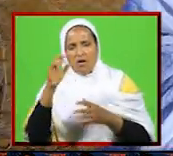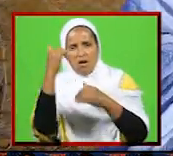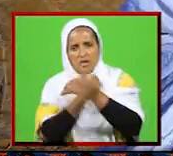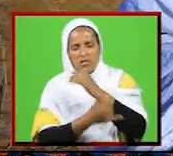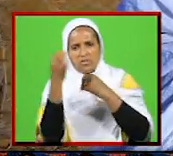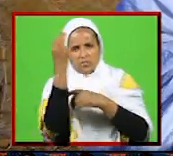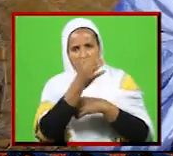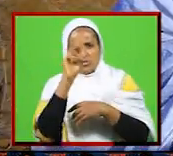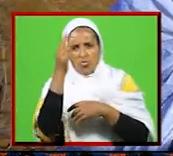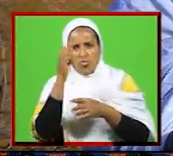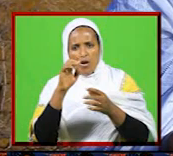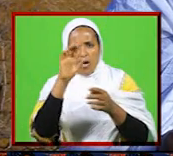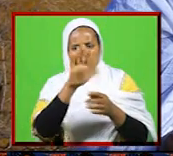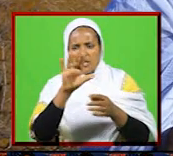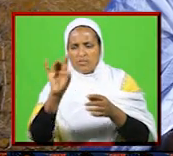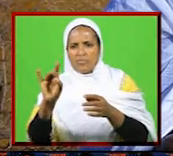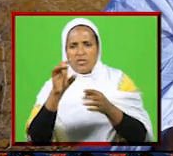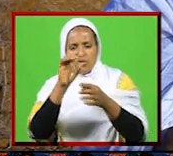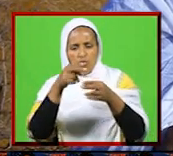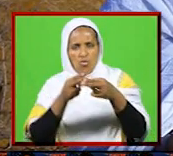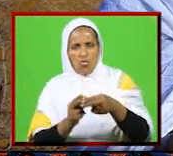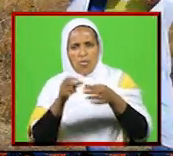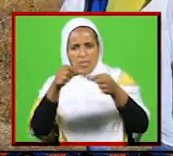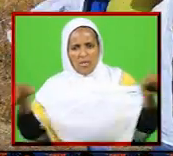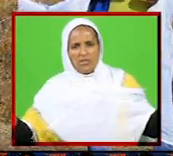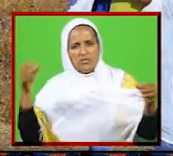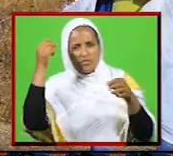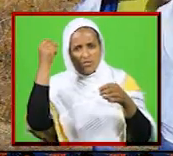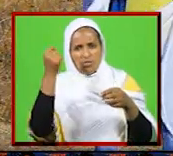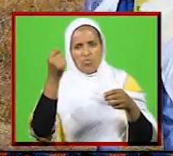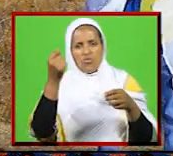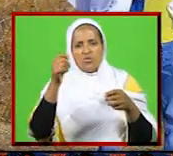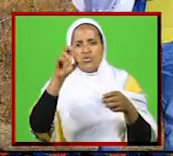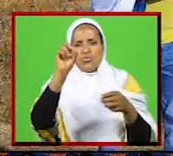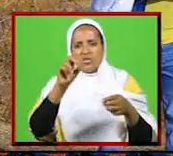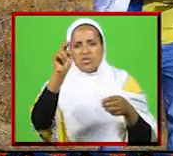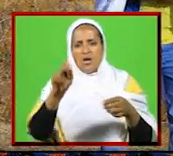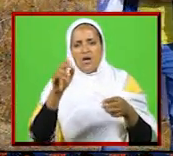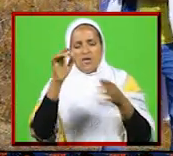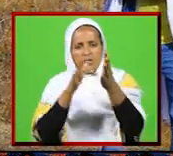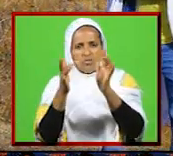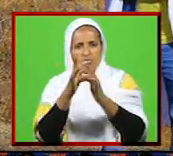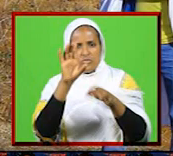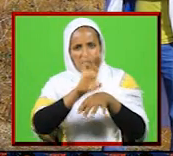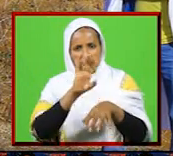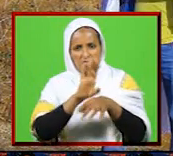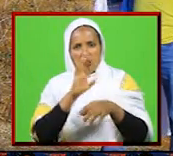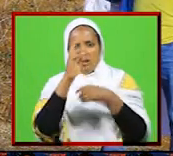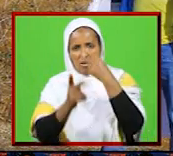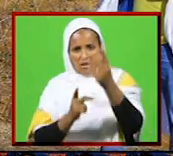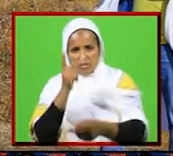ስብከት ከሰቆጣ 58 ኪሎ ሜትር ርቆ በሚገኘው ጥንታዊውን የጉዲያ ኢየሱስ